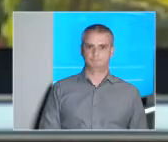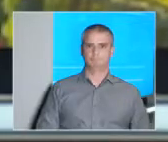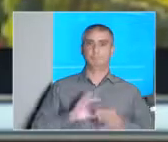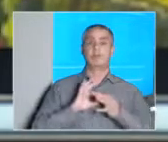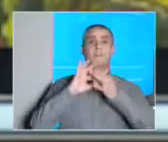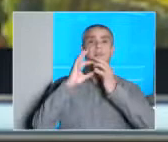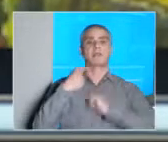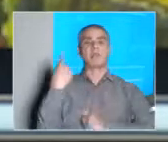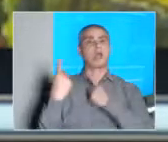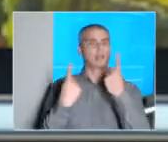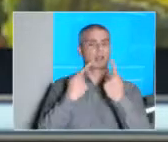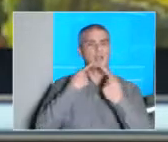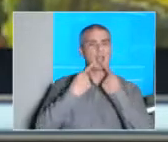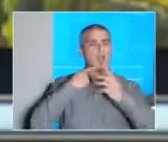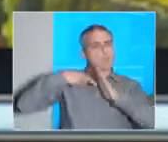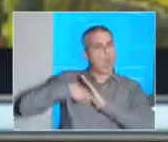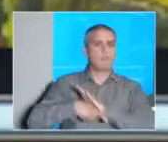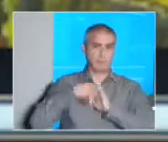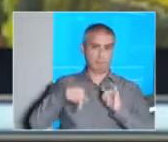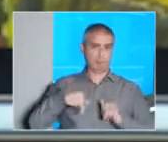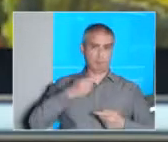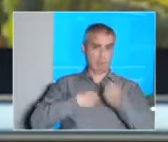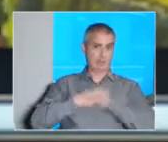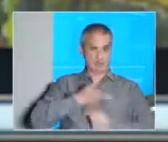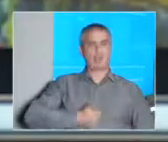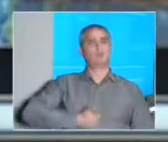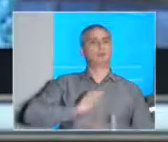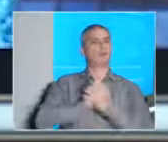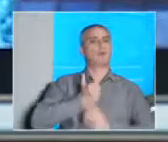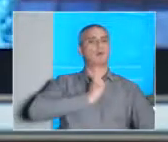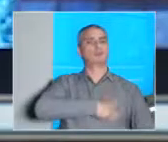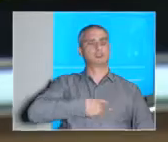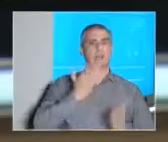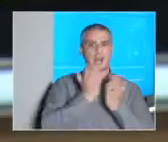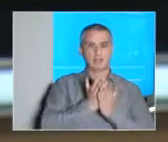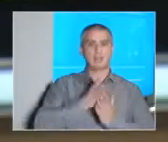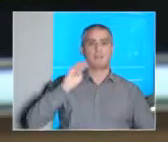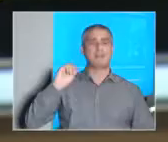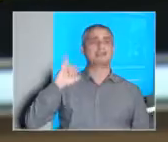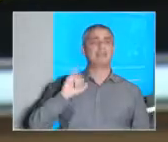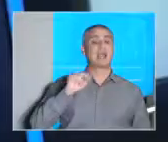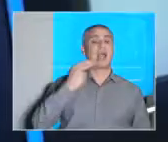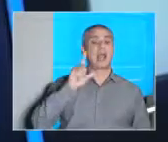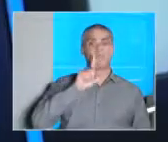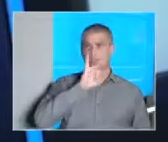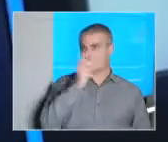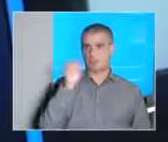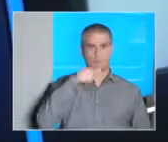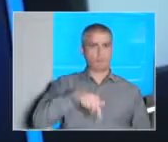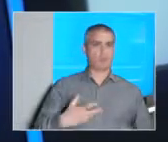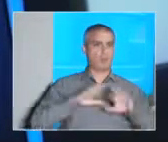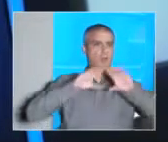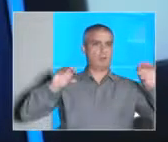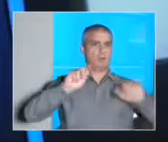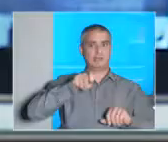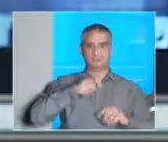המדד אחד על אחד, רעיון עומק, כלכלי, כאן בערוץ כנסת. שלום לראש עיריית אילת, מאיר יצחק הלוי. שלום וברכה. אתה מגיע אלינו כאן